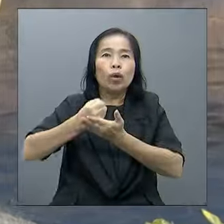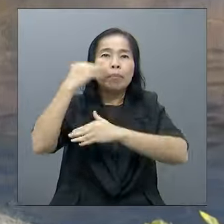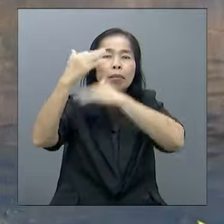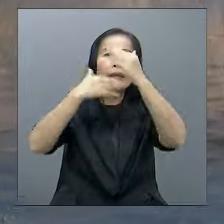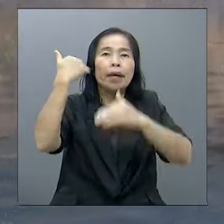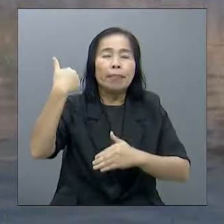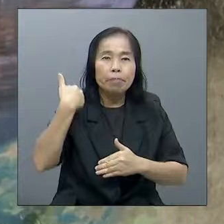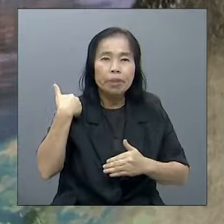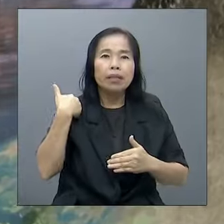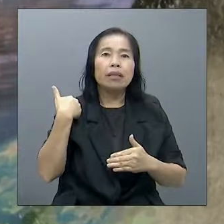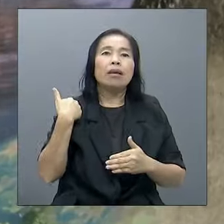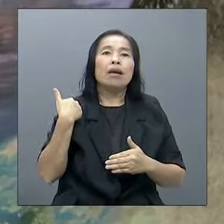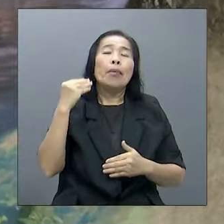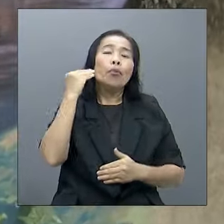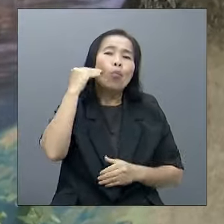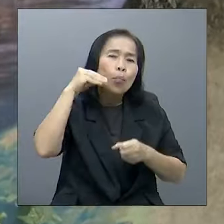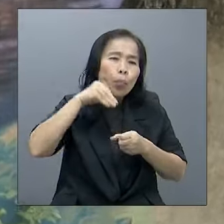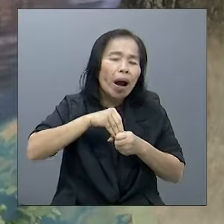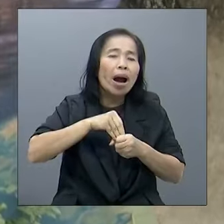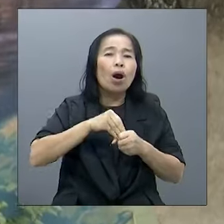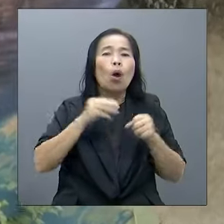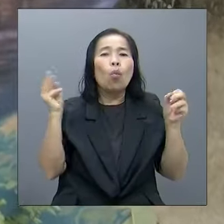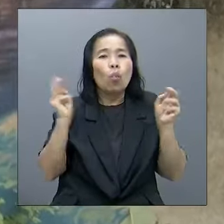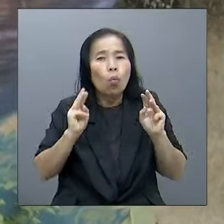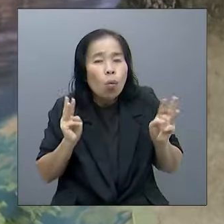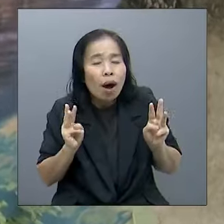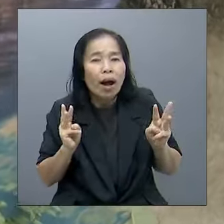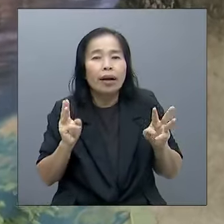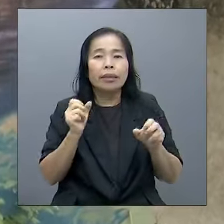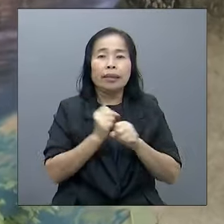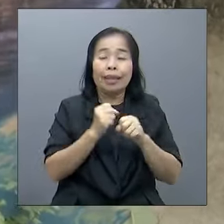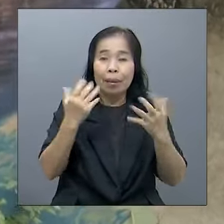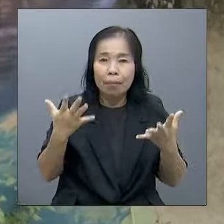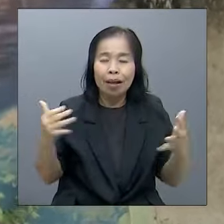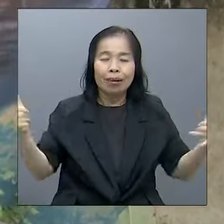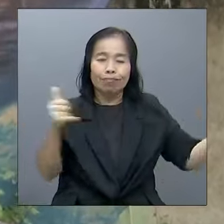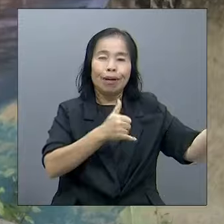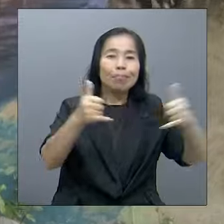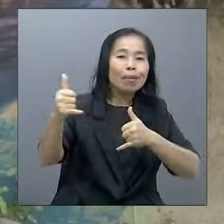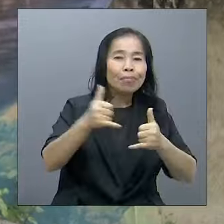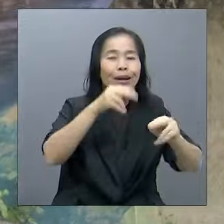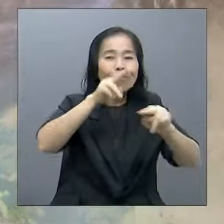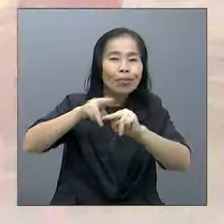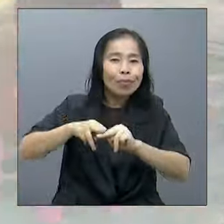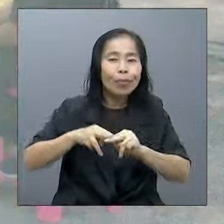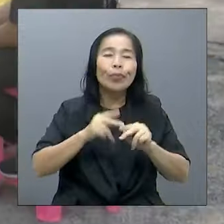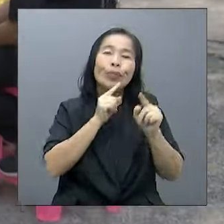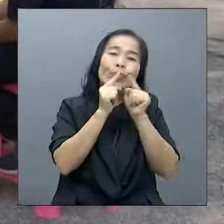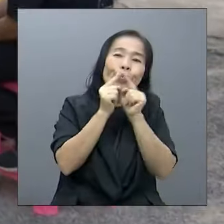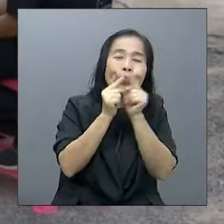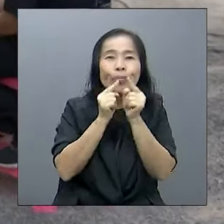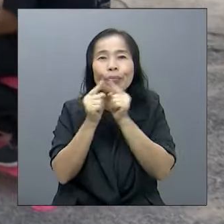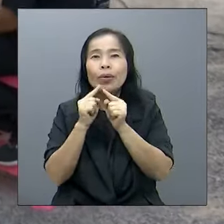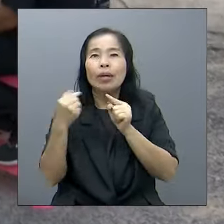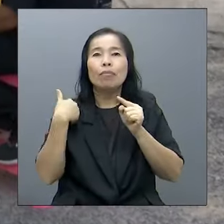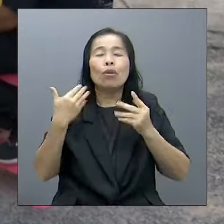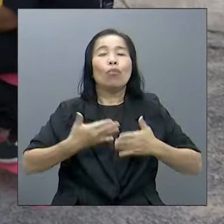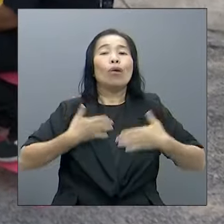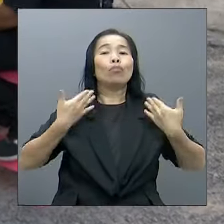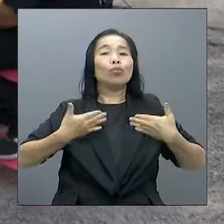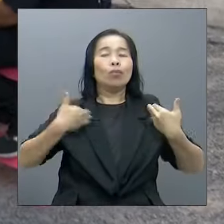ที่เขาอยู่บ้านแล้วไม่ได้เจอกันเลยอะเวลาที่เขาออกมาเนี่ยก็พากันเดินมาพากันมานั่งคุยอะมาทำให้เขารู้สึกว่าเขามี